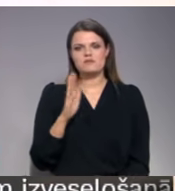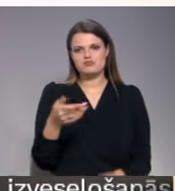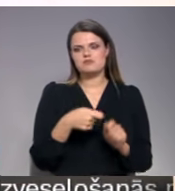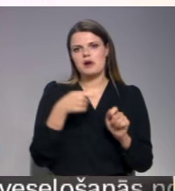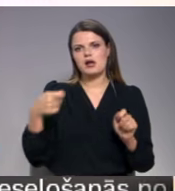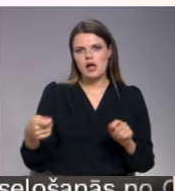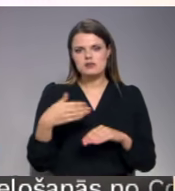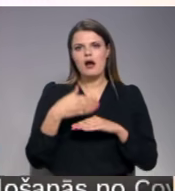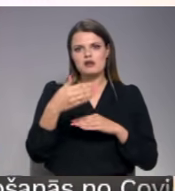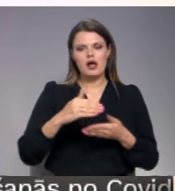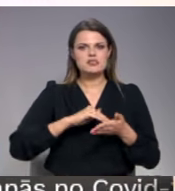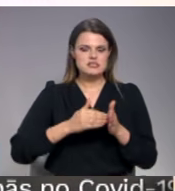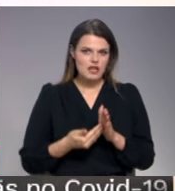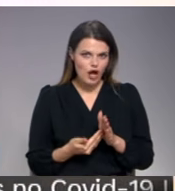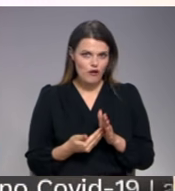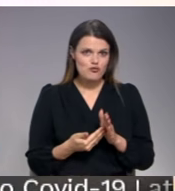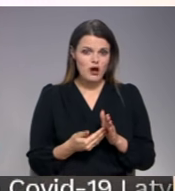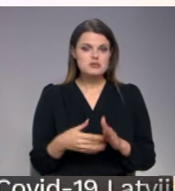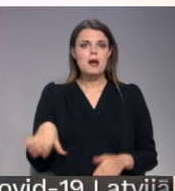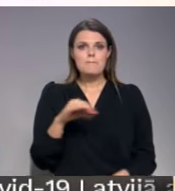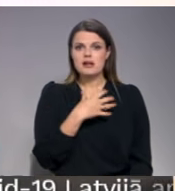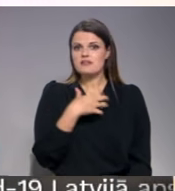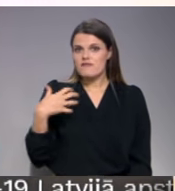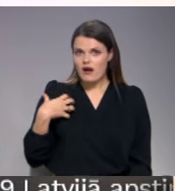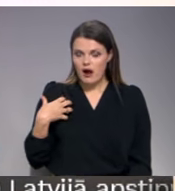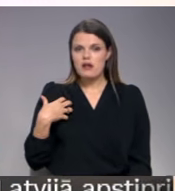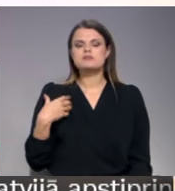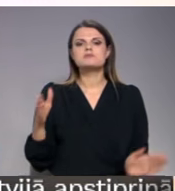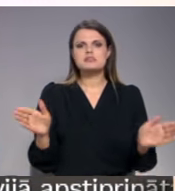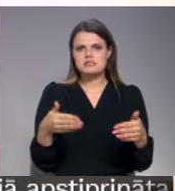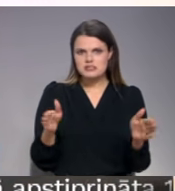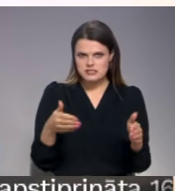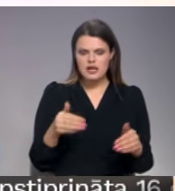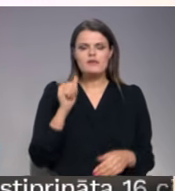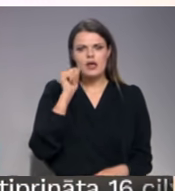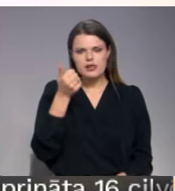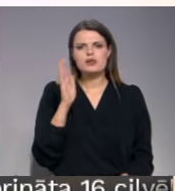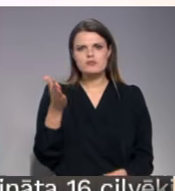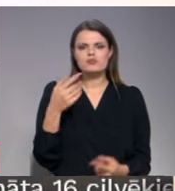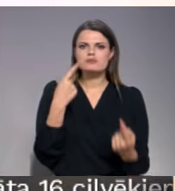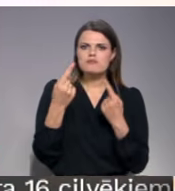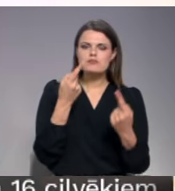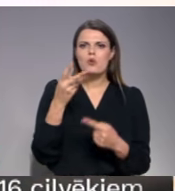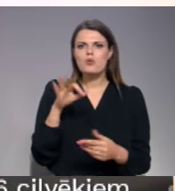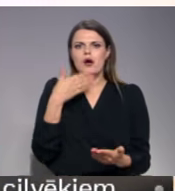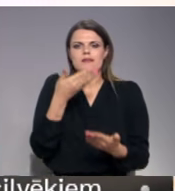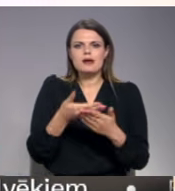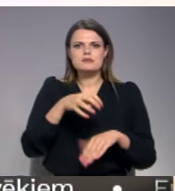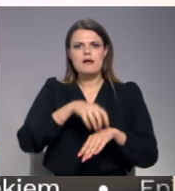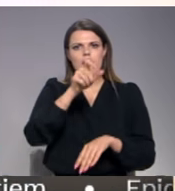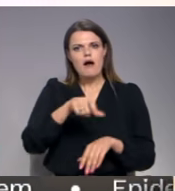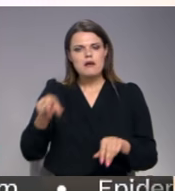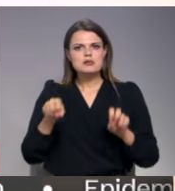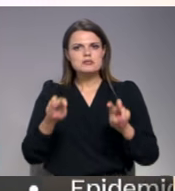šis ārkārtas stāvoklis. Mēs valdības sēdē rītdien, protams, uzklausīsim epidemiologus un